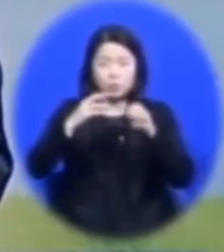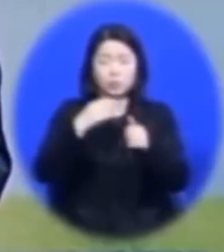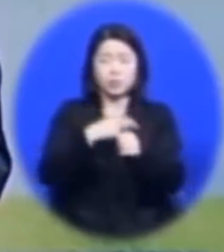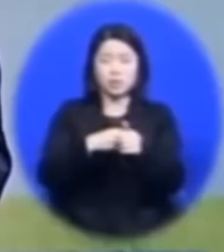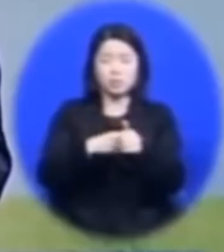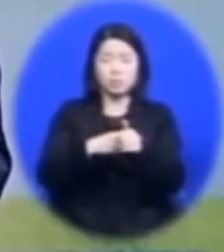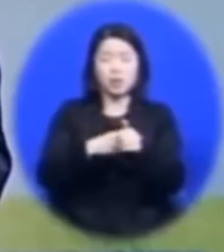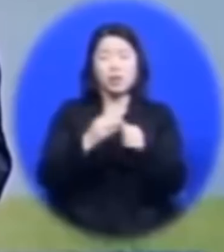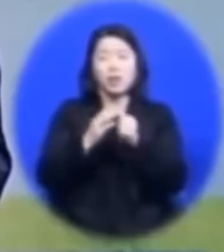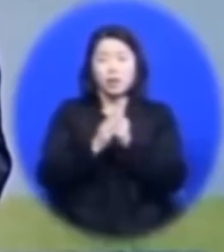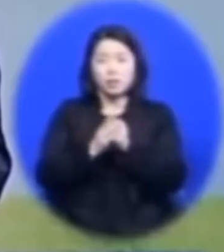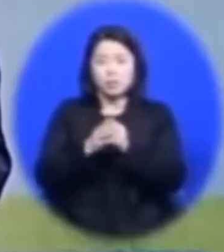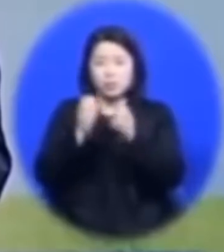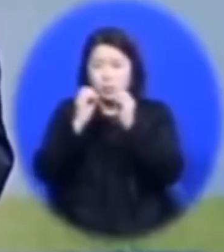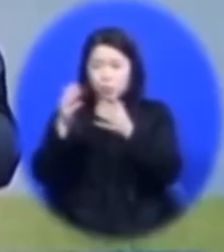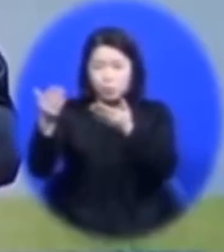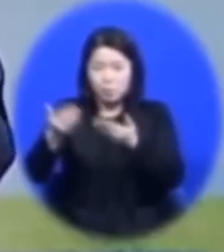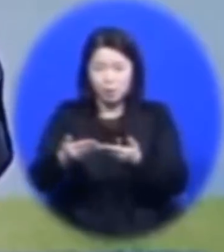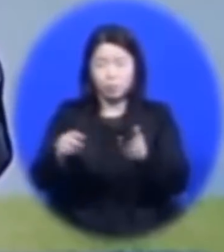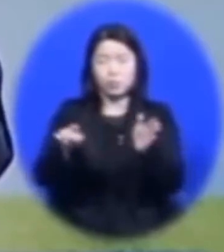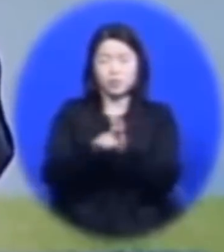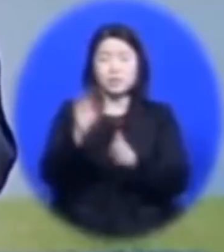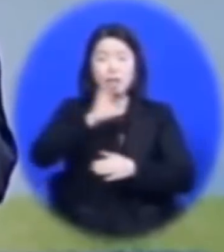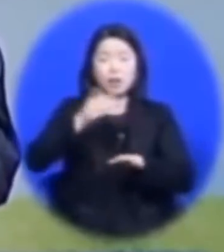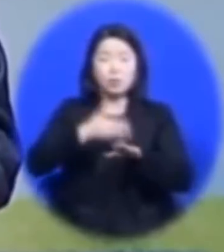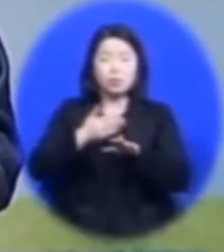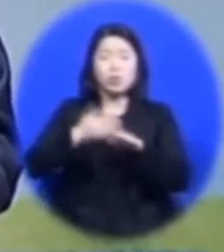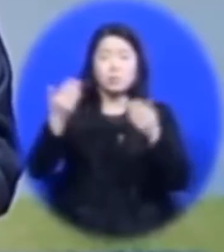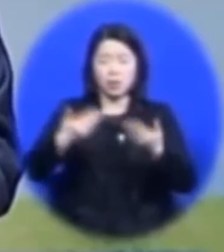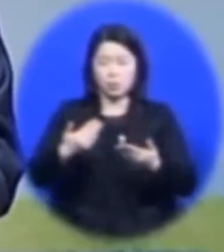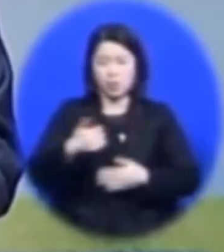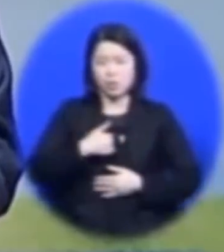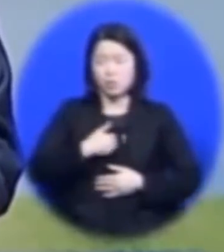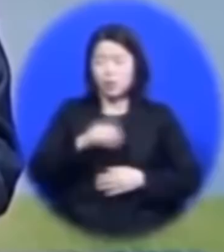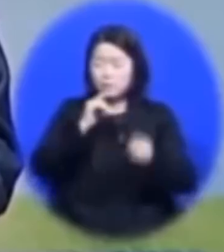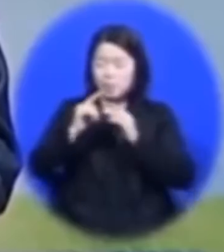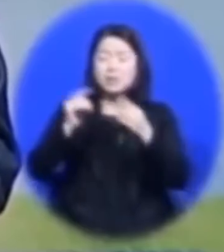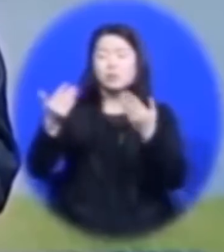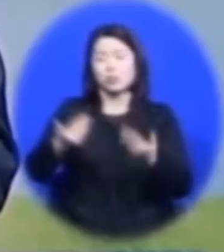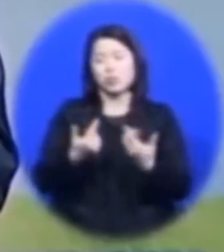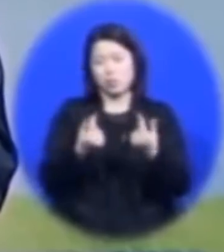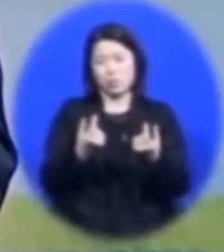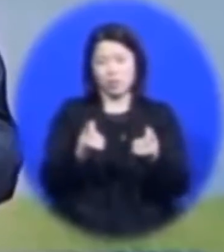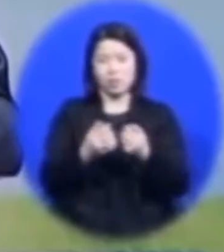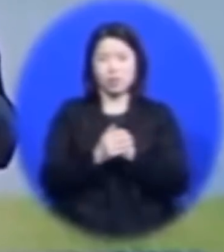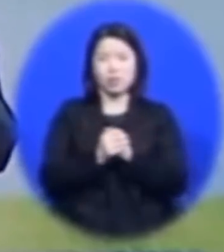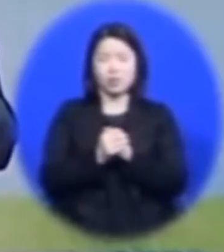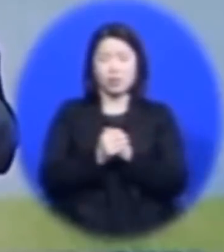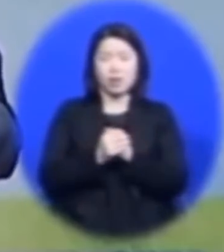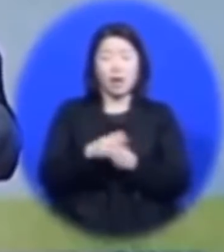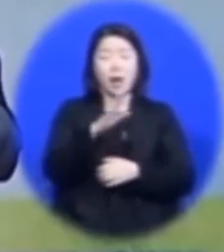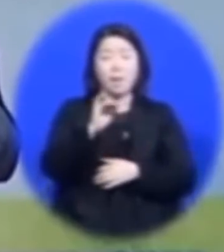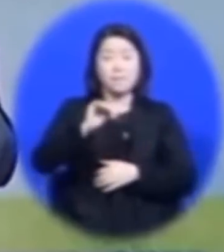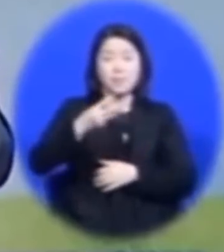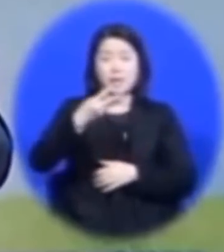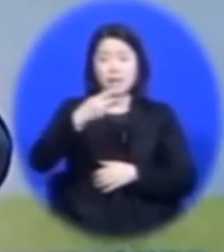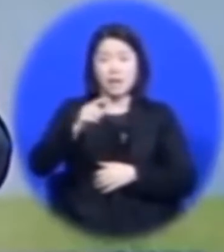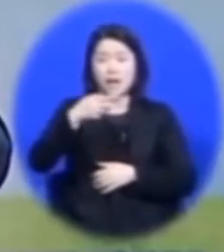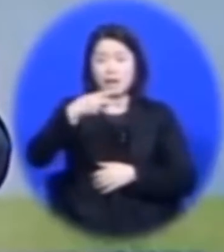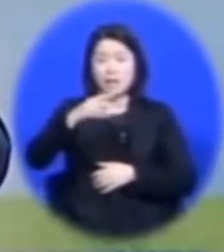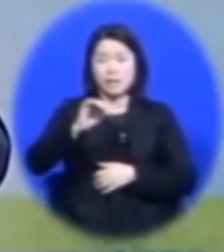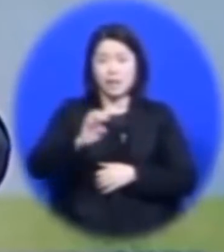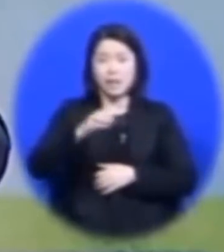훈련을 받고 주님은 저에게 말씀하시는 것 같았어 빌라델비아 교회 주식